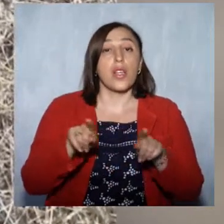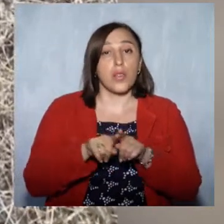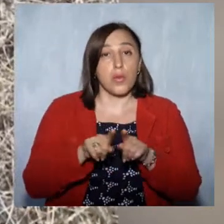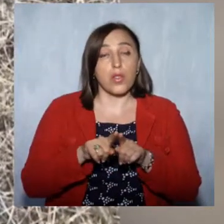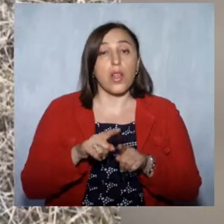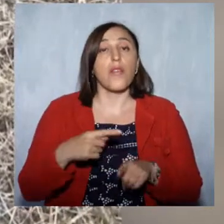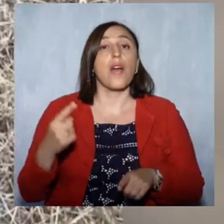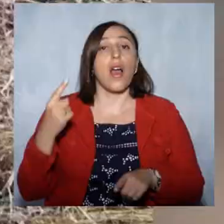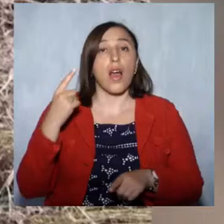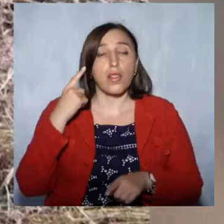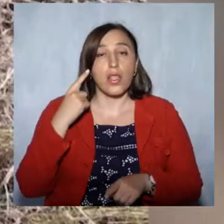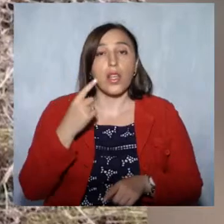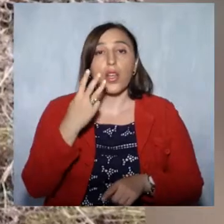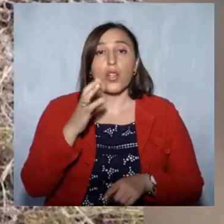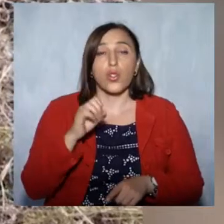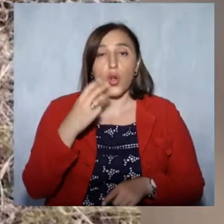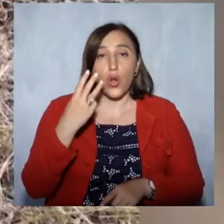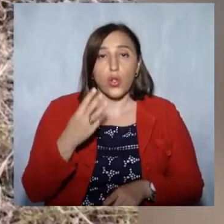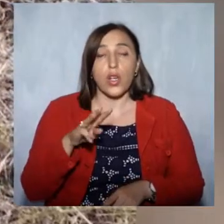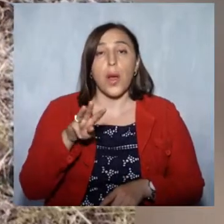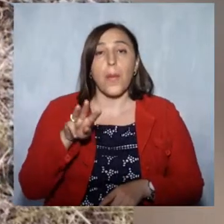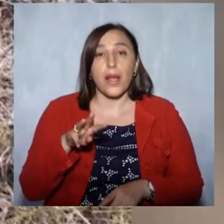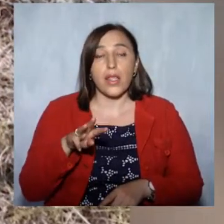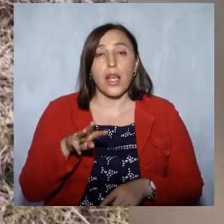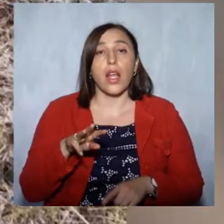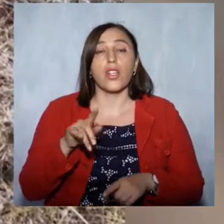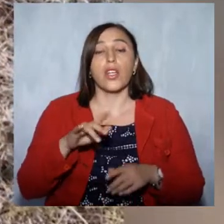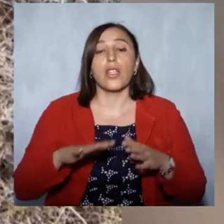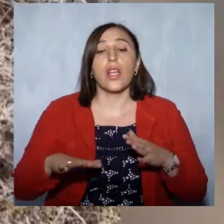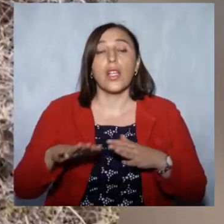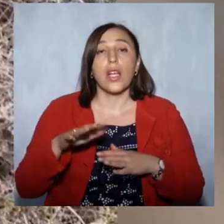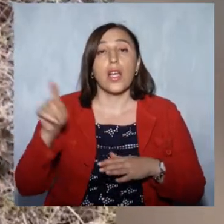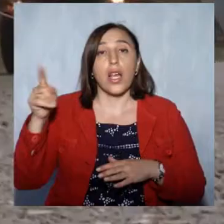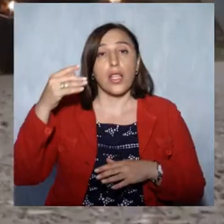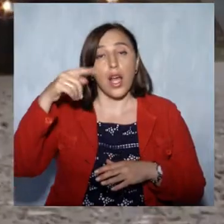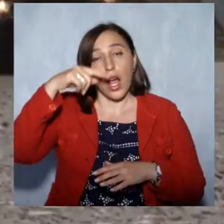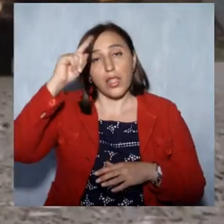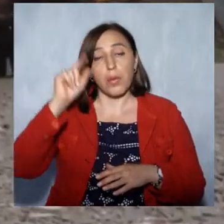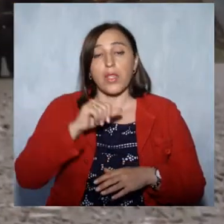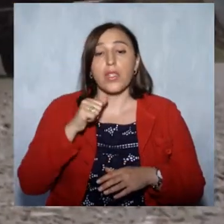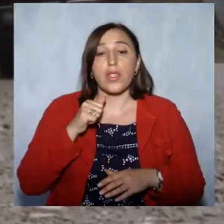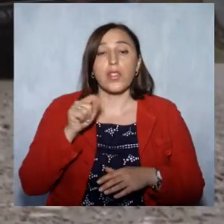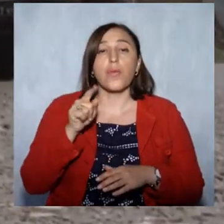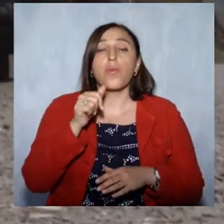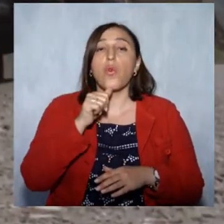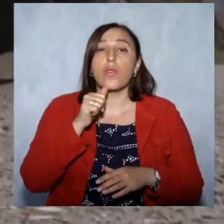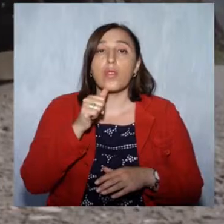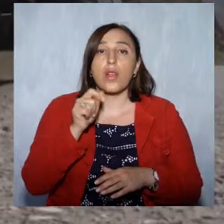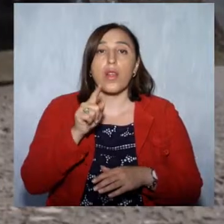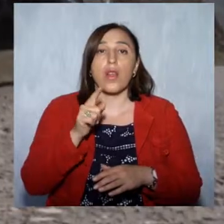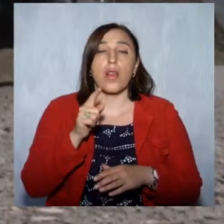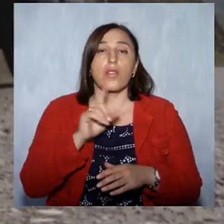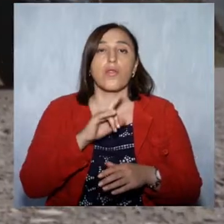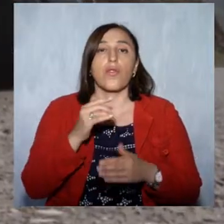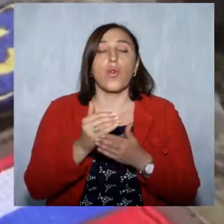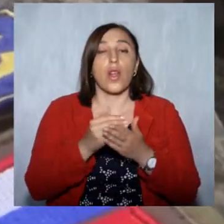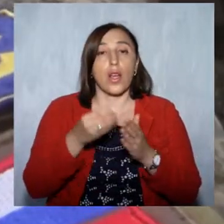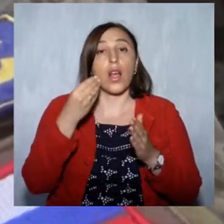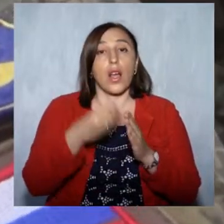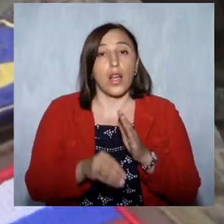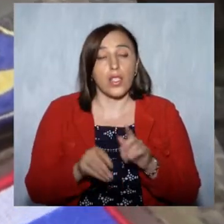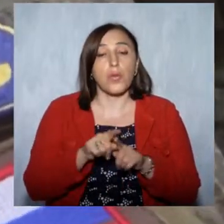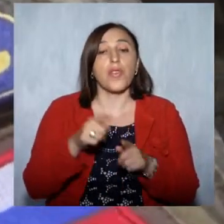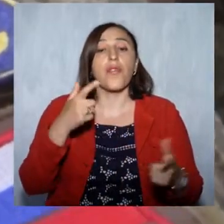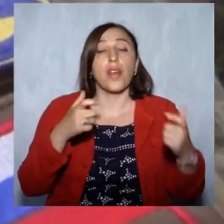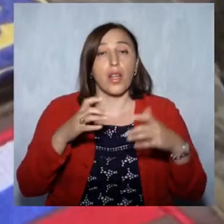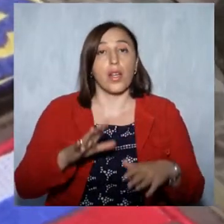հայտնի էր դարձել Շոշմխի Թարաշեն հատվածում ադրբեջանի կողմից հրադադարի ռեժիմը խախտելու, ինչպես նաև Շուշիի հատվածում կրակոցների մասին։